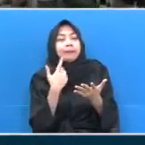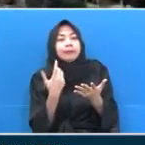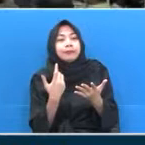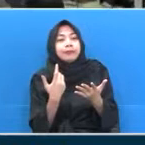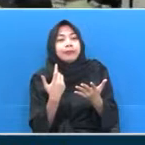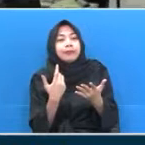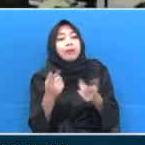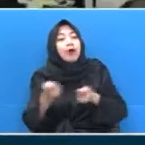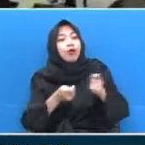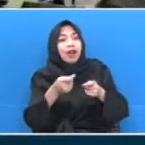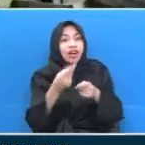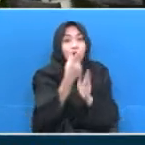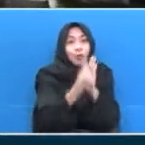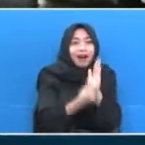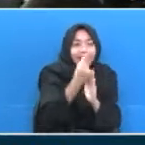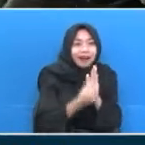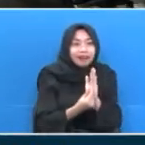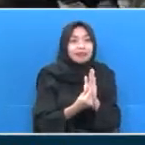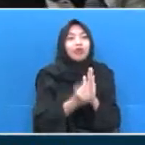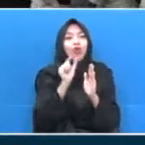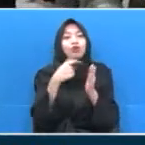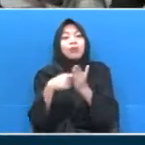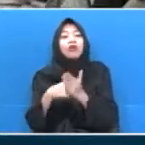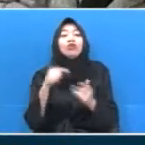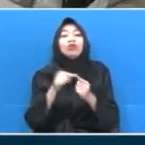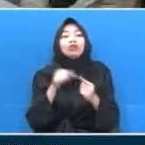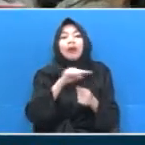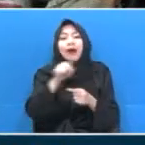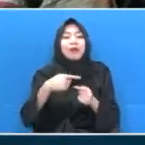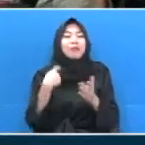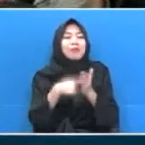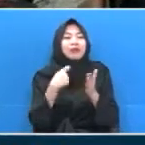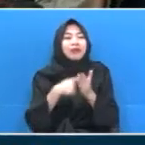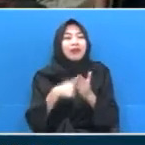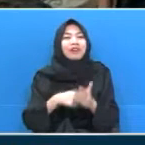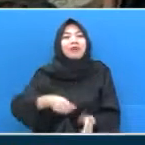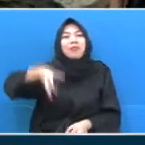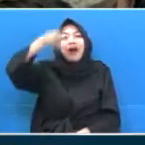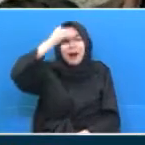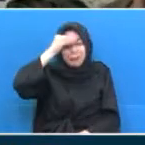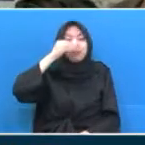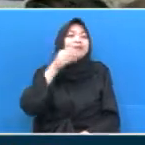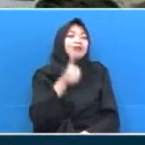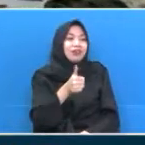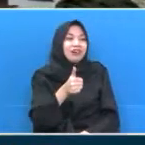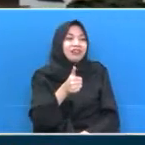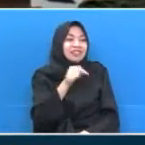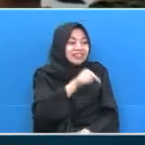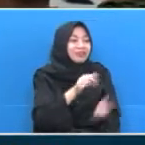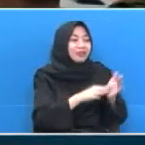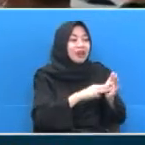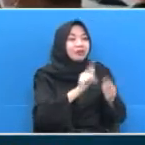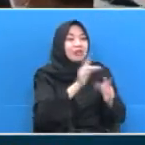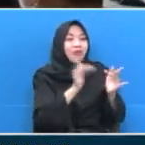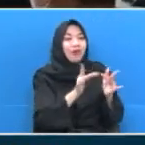pengelolaan keuangan dan sebagainya bagi mahasiswa agar mahasiswa ini lebih cermat lah di masa mendatang dan kejadian seperti ini tidak akan terulang lagi